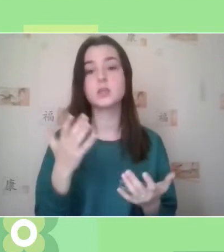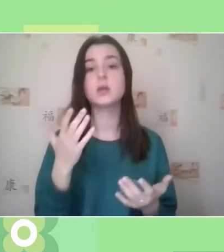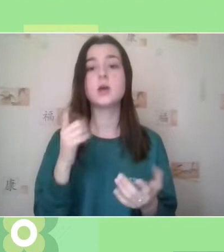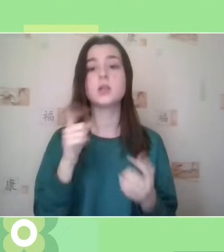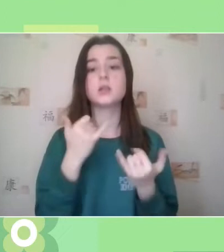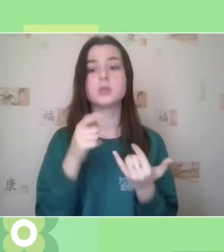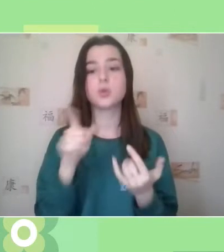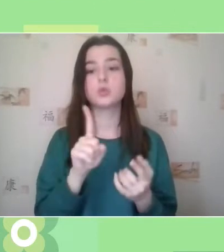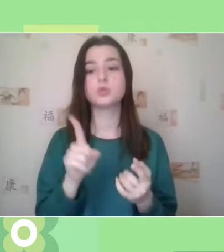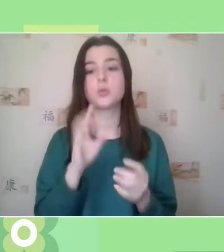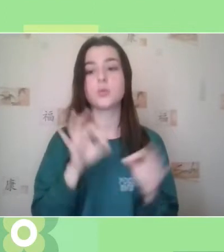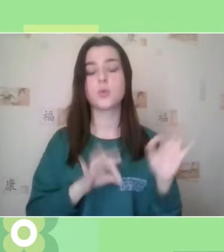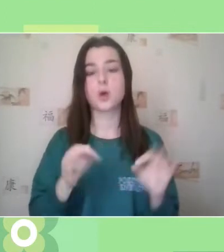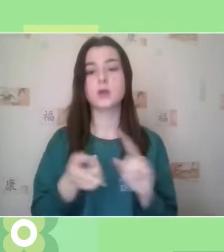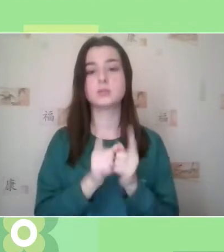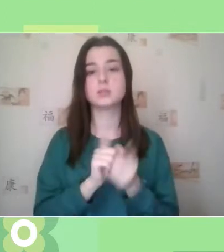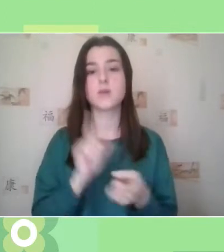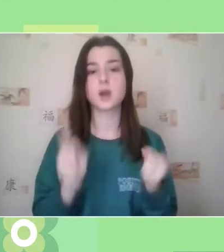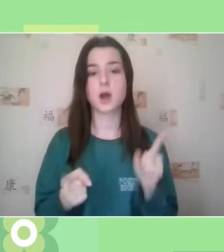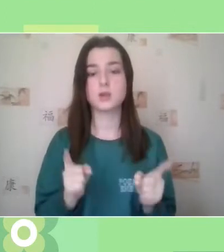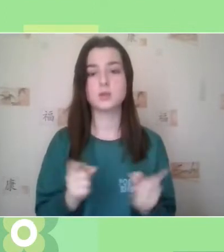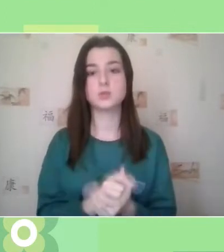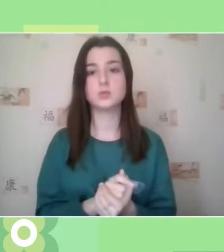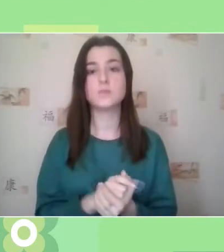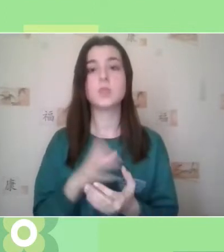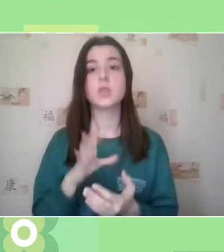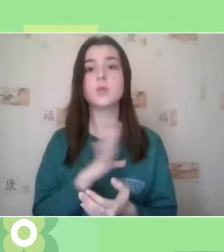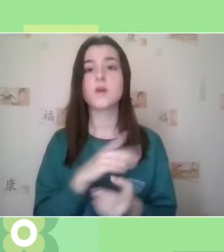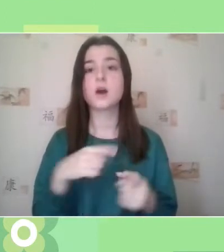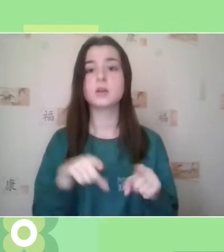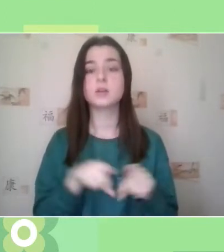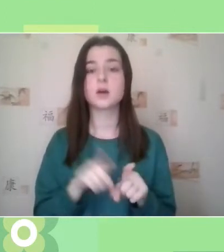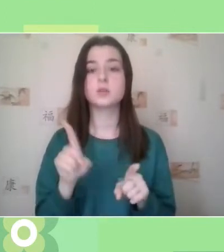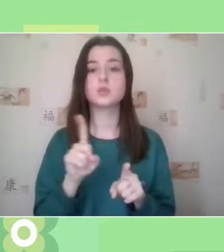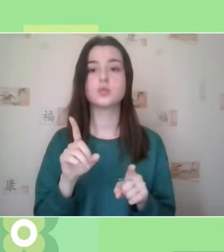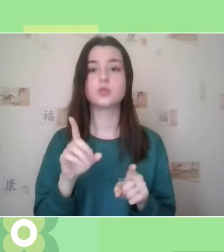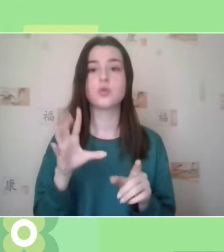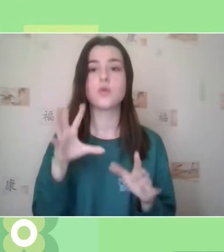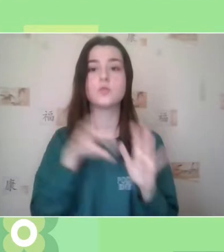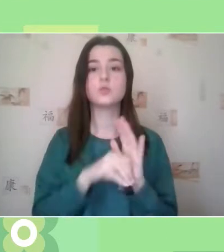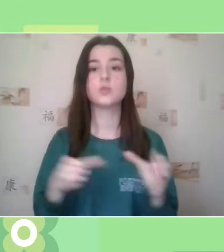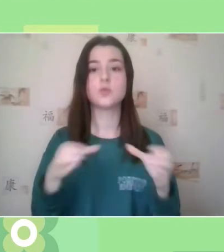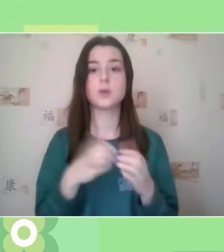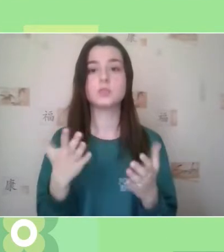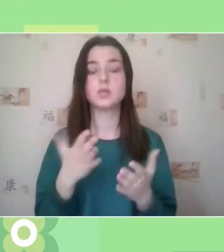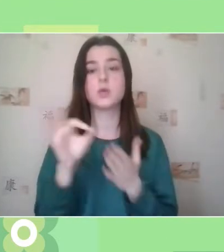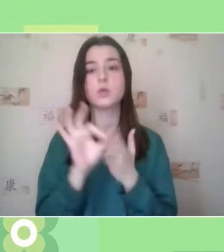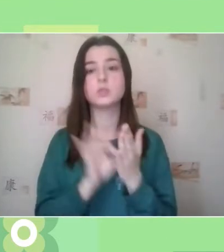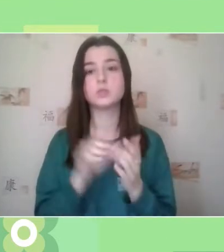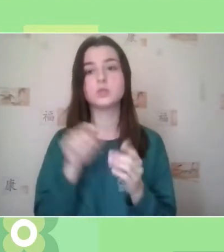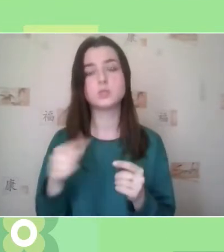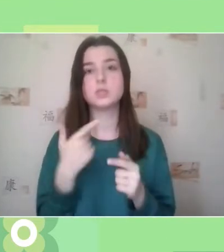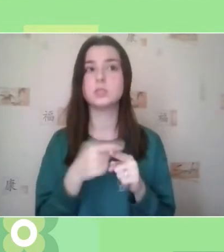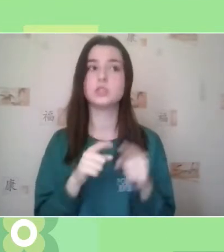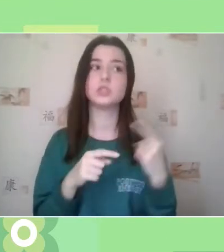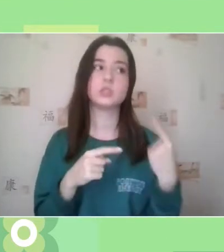став реальністю. І коли ми, я іноді буваю включена в команди, які оцінюють ті чи інші